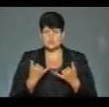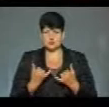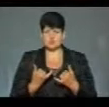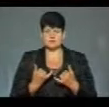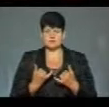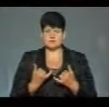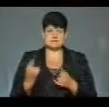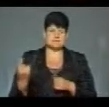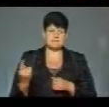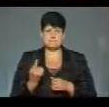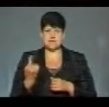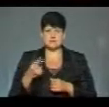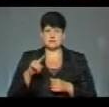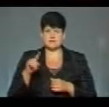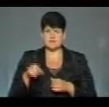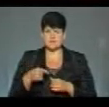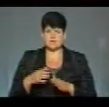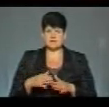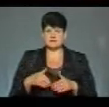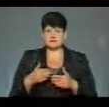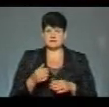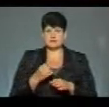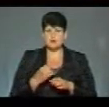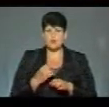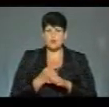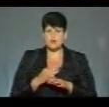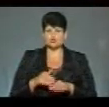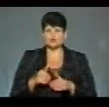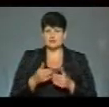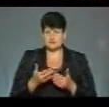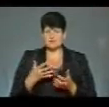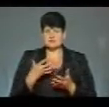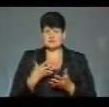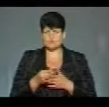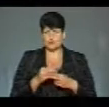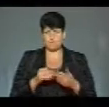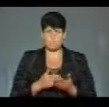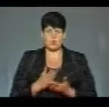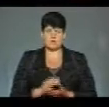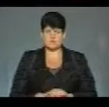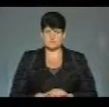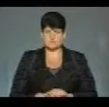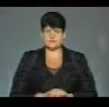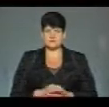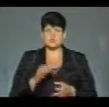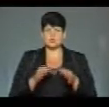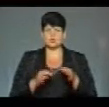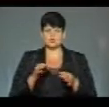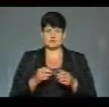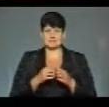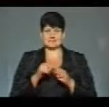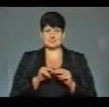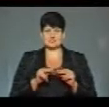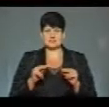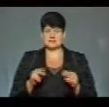це перші вимоги, які висувають роботодавці у своїй кадровій політиці. Це судді дебатів. Серед них –